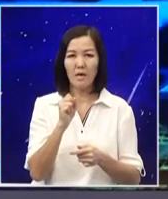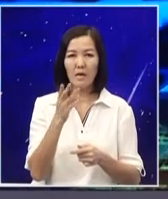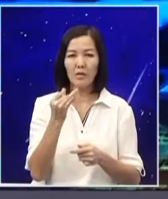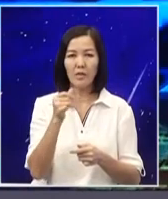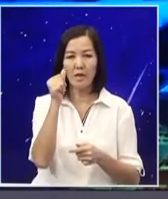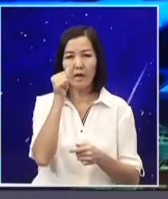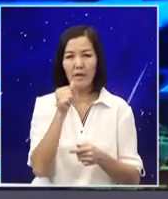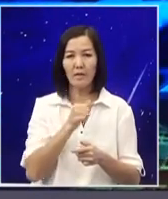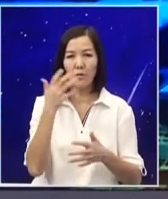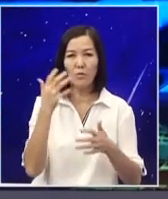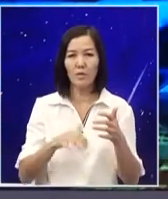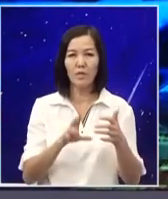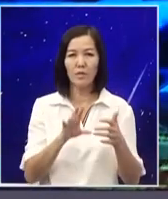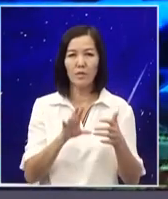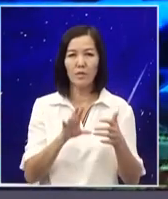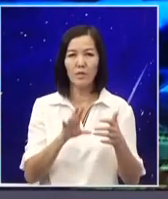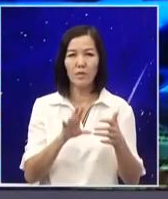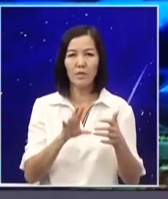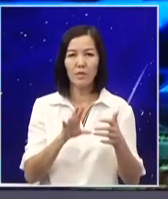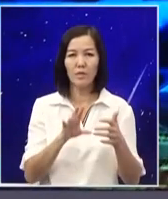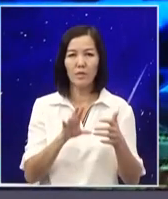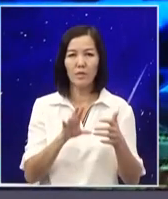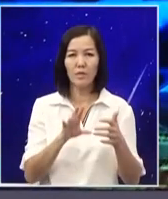ортасында Нұрсултан қаласында өтет.